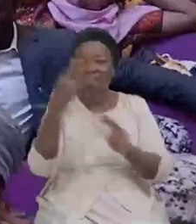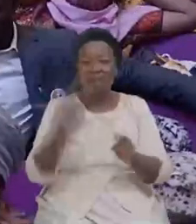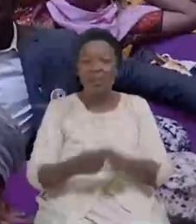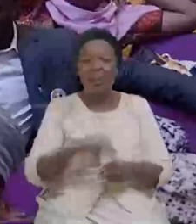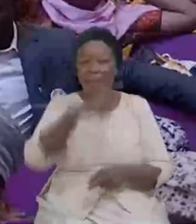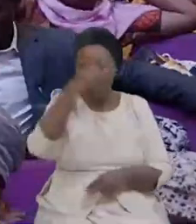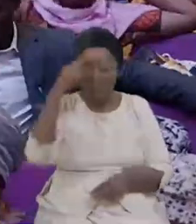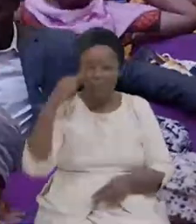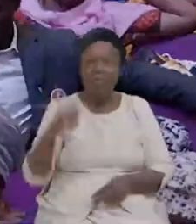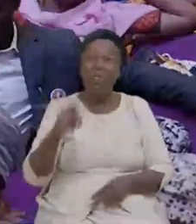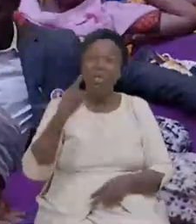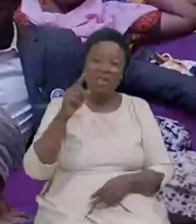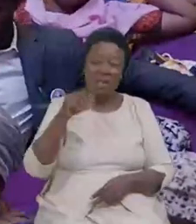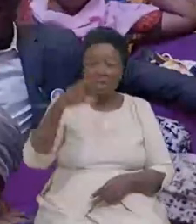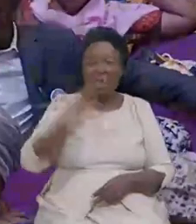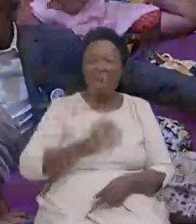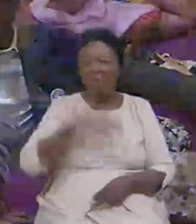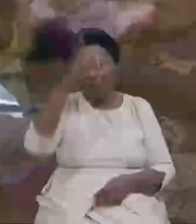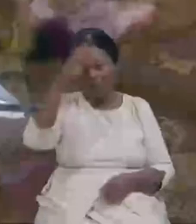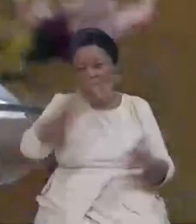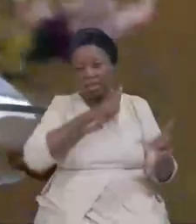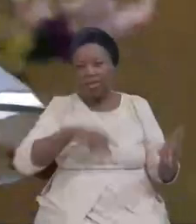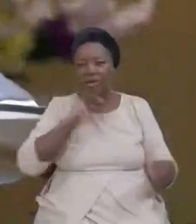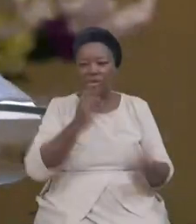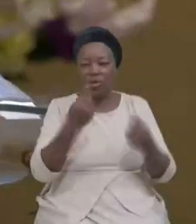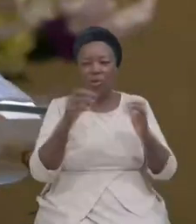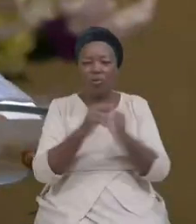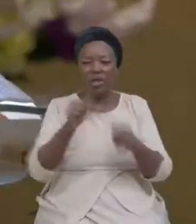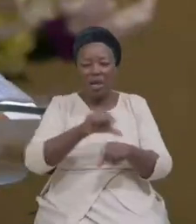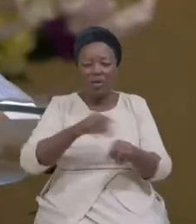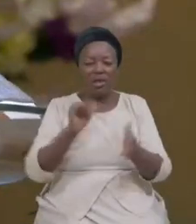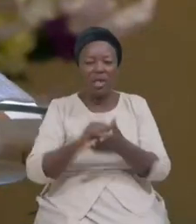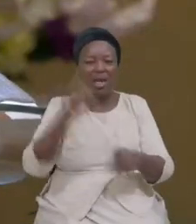Parce qu'il priera avec onction qui ne peut être défié.